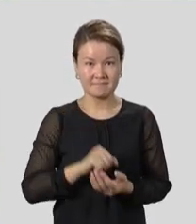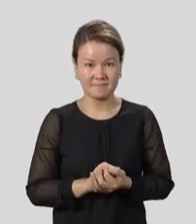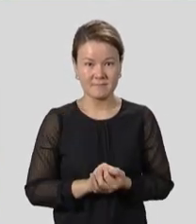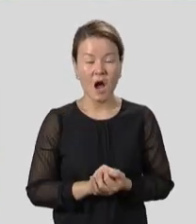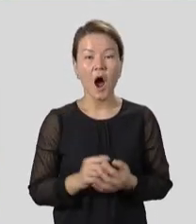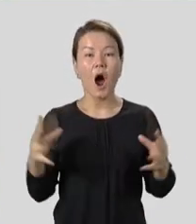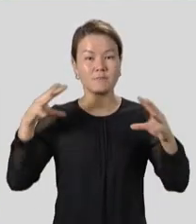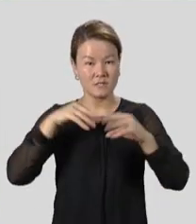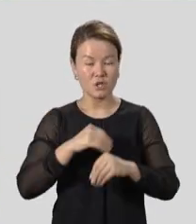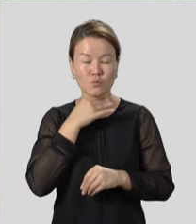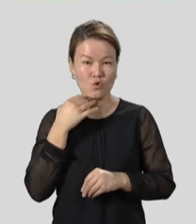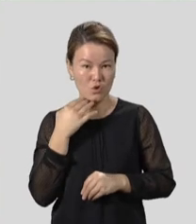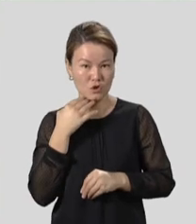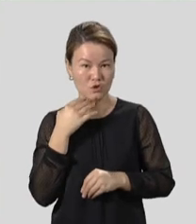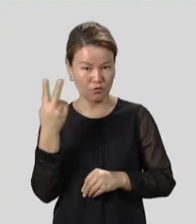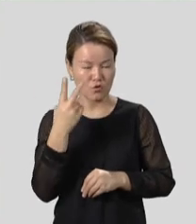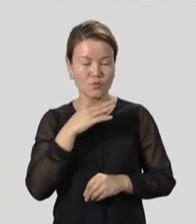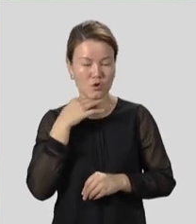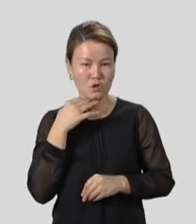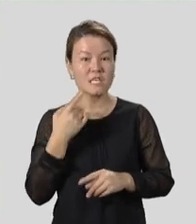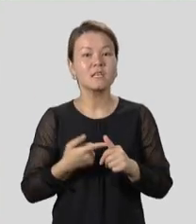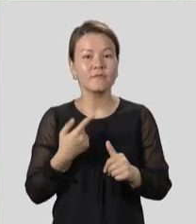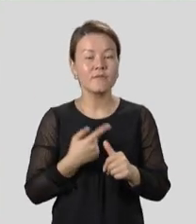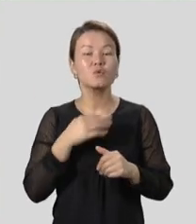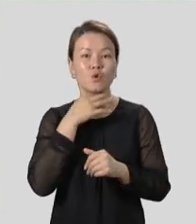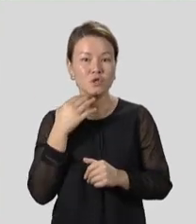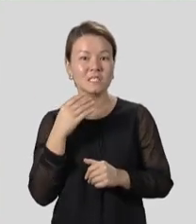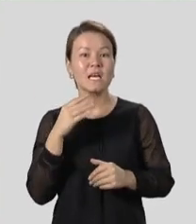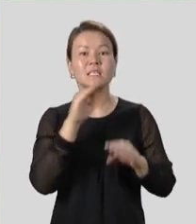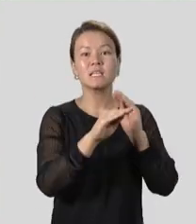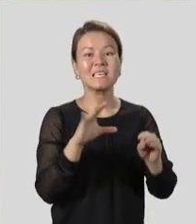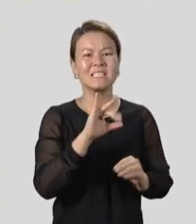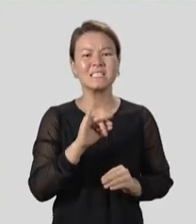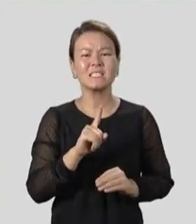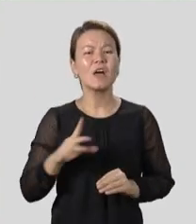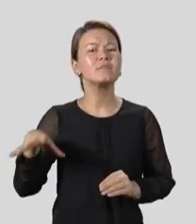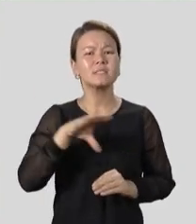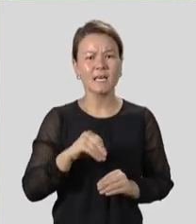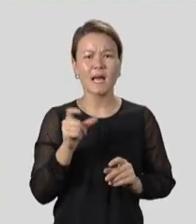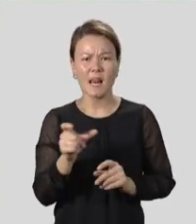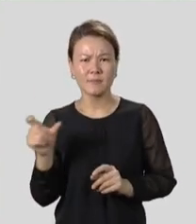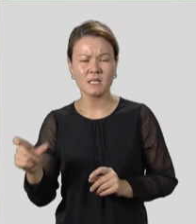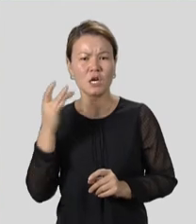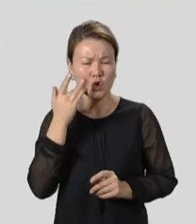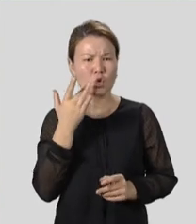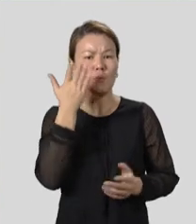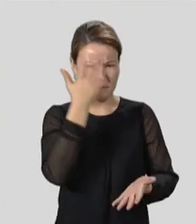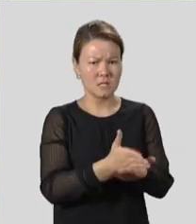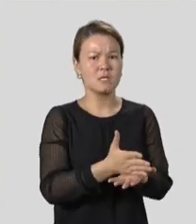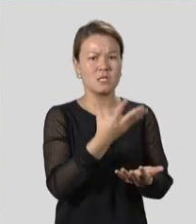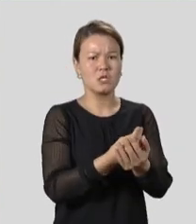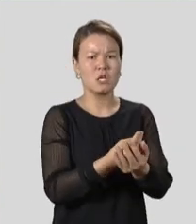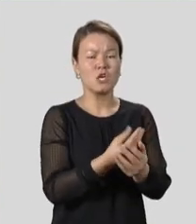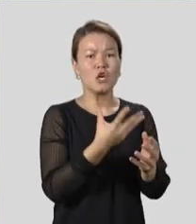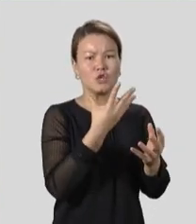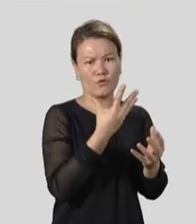Объединением двух множеств называется множество, состоящее из всех элементов, которые принадлежат хотя бы одному